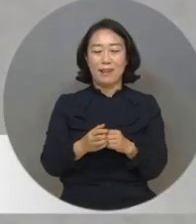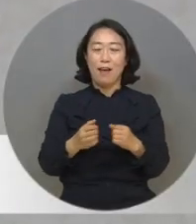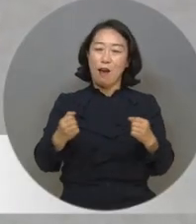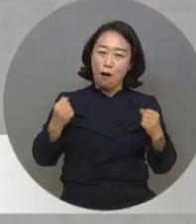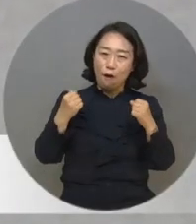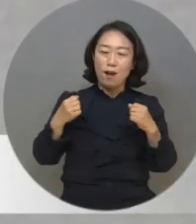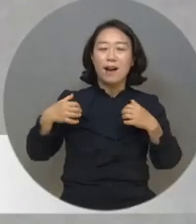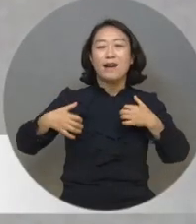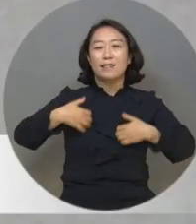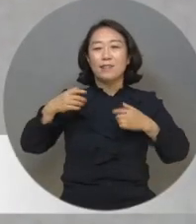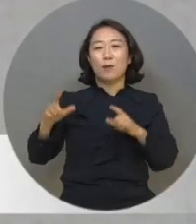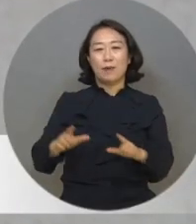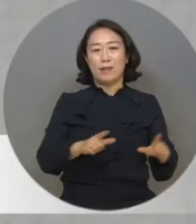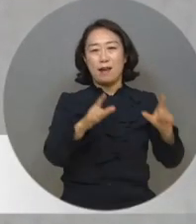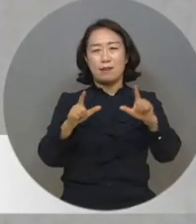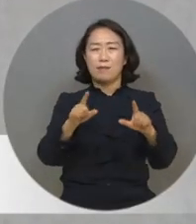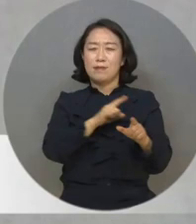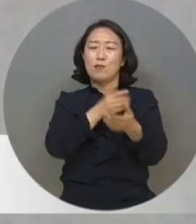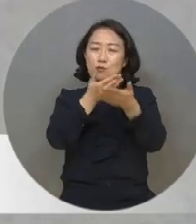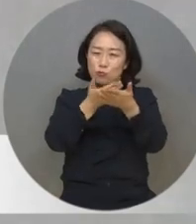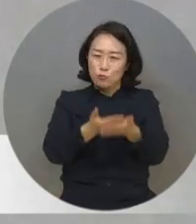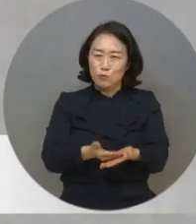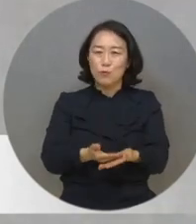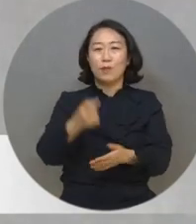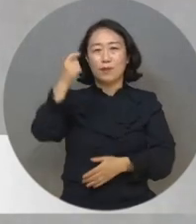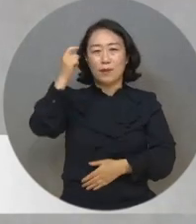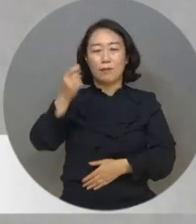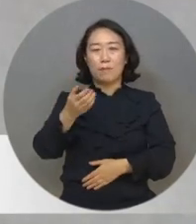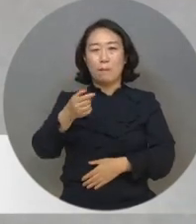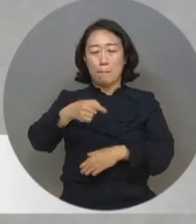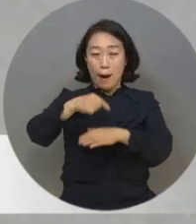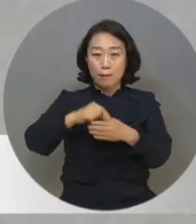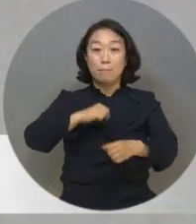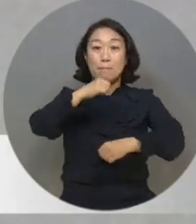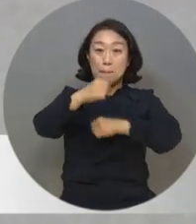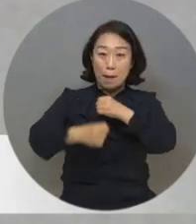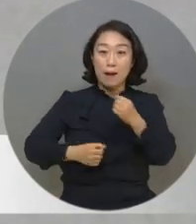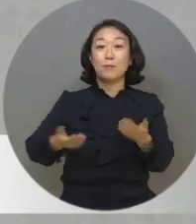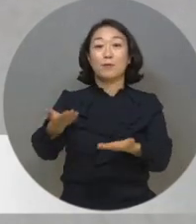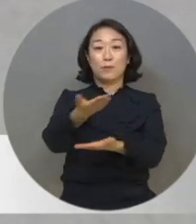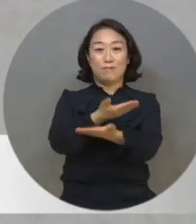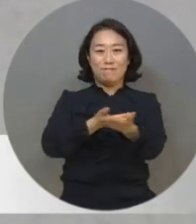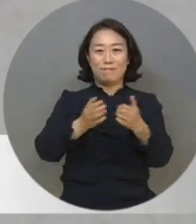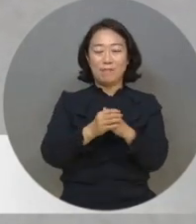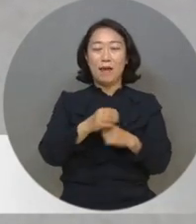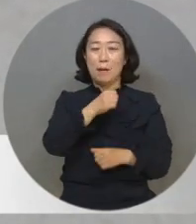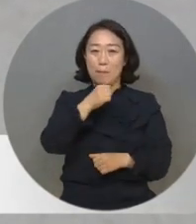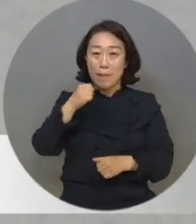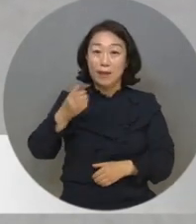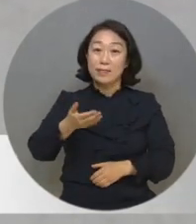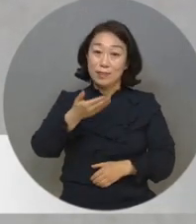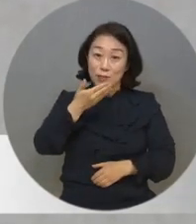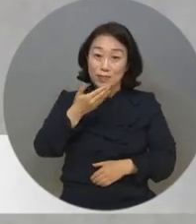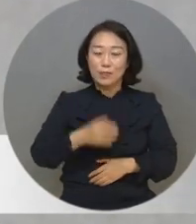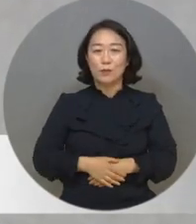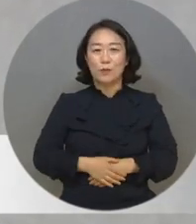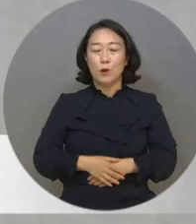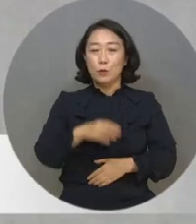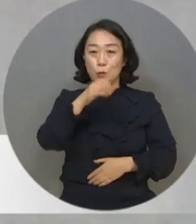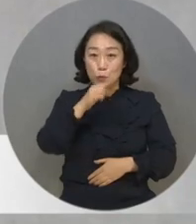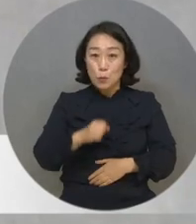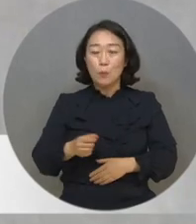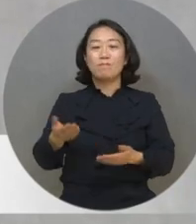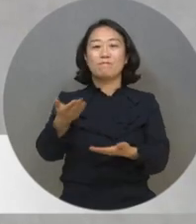사는 게 가장 중요하다고 생각을 합니다. 마음껏 즐기시면서 맛있는 음식 많이 드시면서 좋은